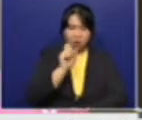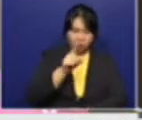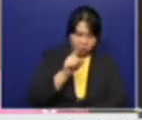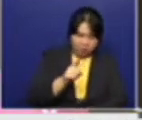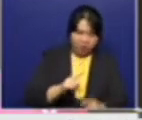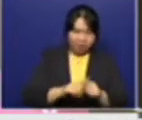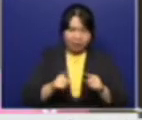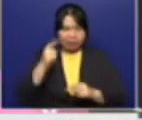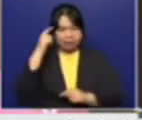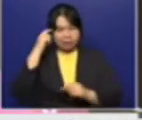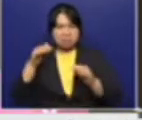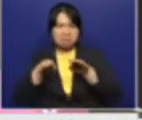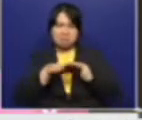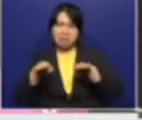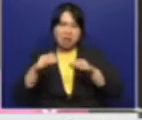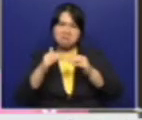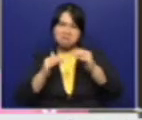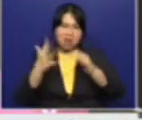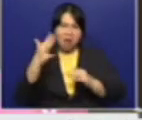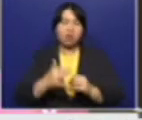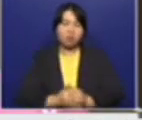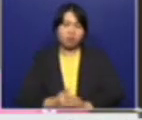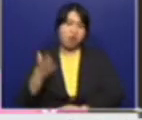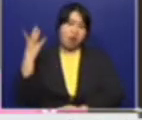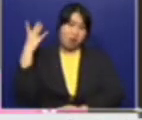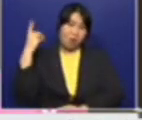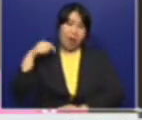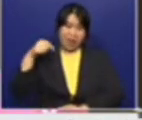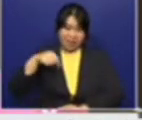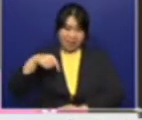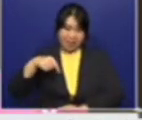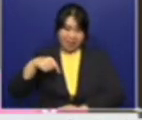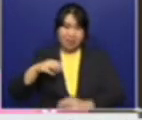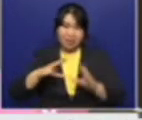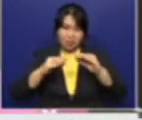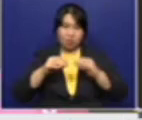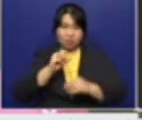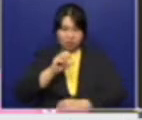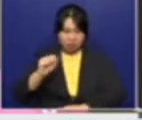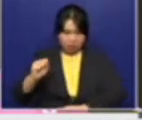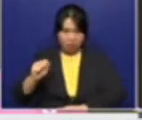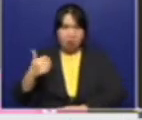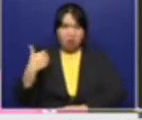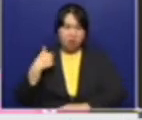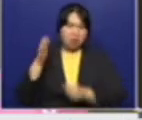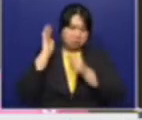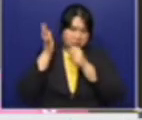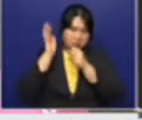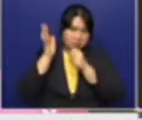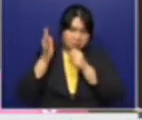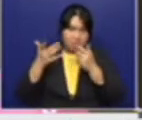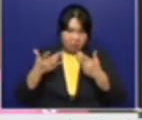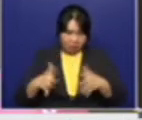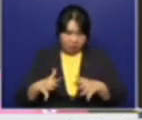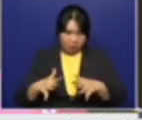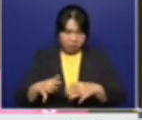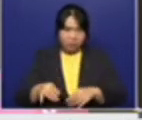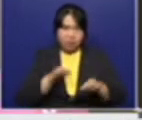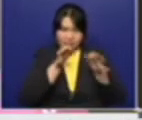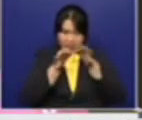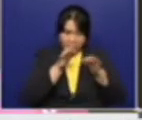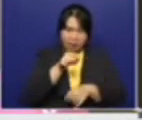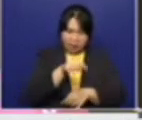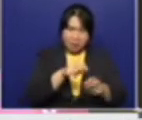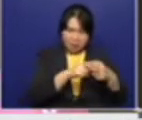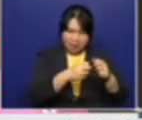ตรฐานเกิดขึ้นชัดเจนก็เพราะเมื่อวานสภาแห่งนี้ได้ร่วมกันอภิปรายได้ชี้ให้เห็นปัญห